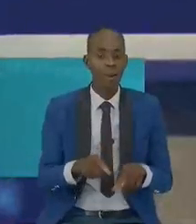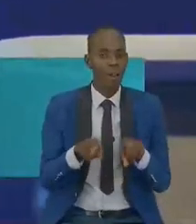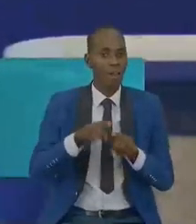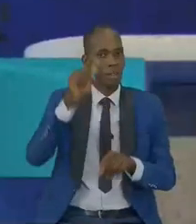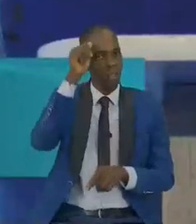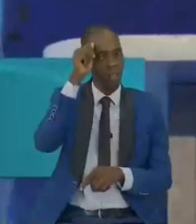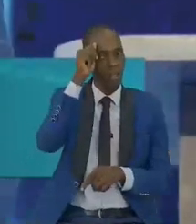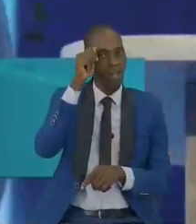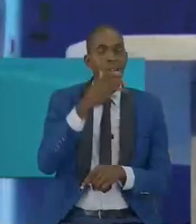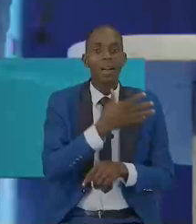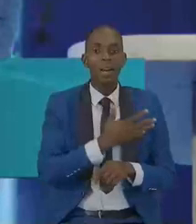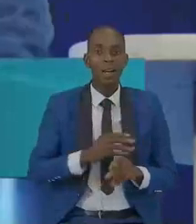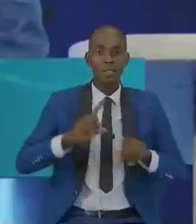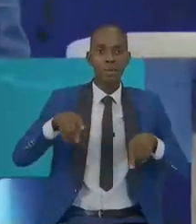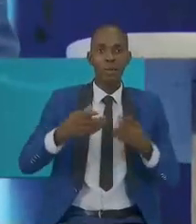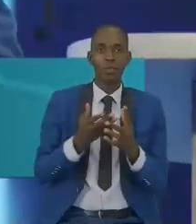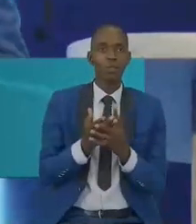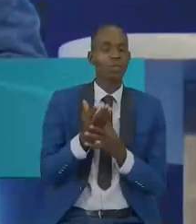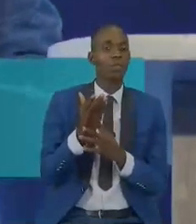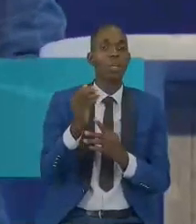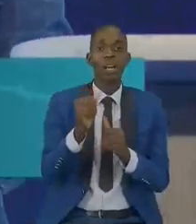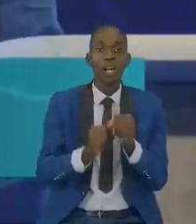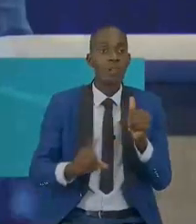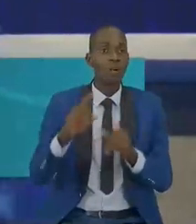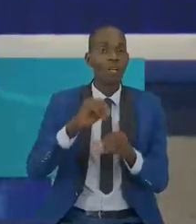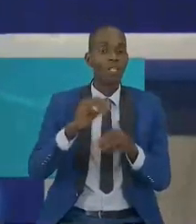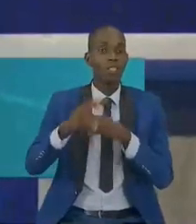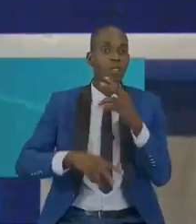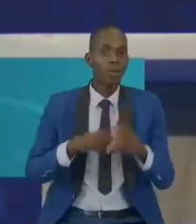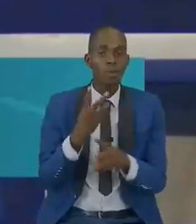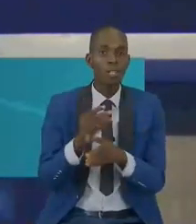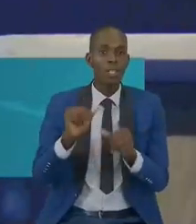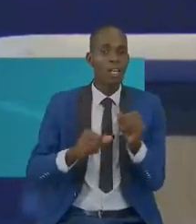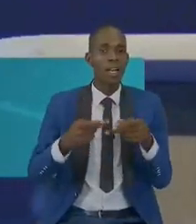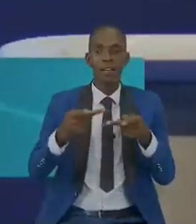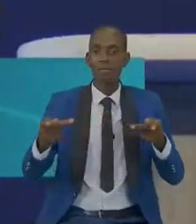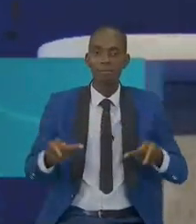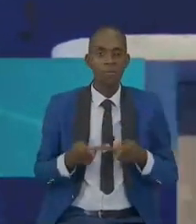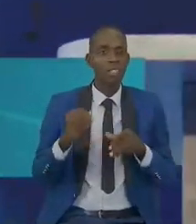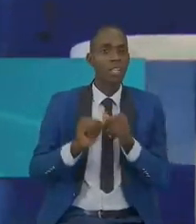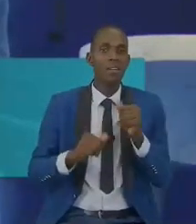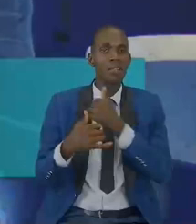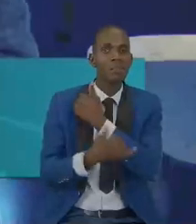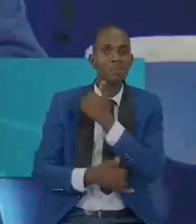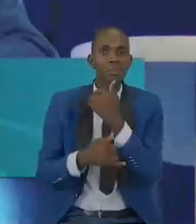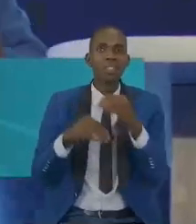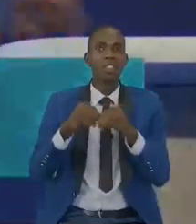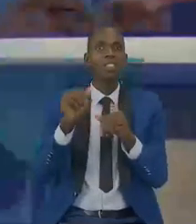sataniques. Aussi vieille qu'Adam. Aussi vieux qu'Adam. Aussi vieille